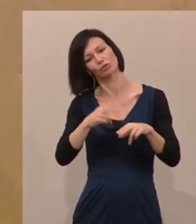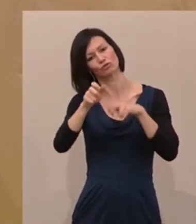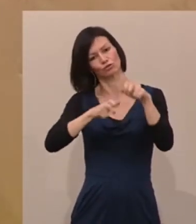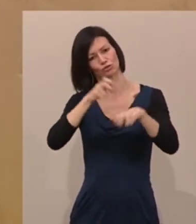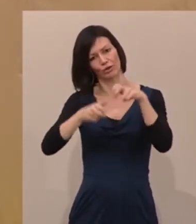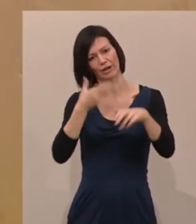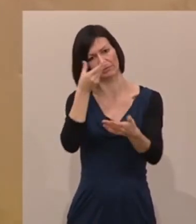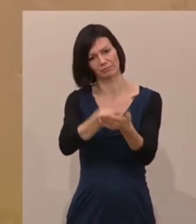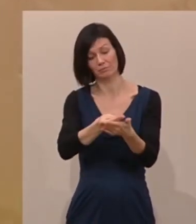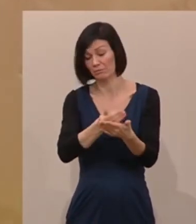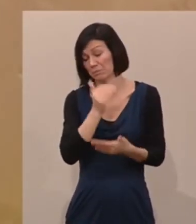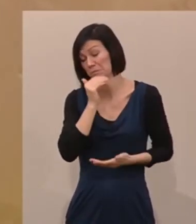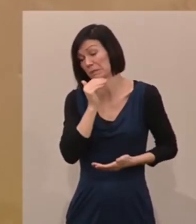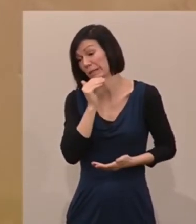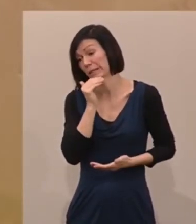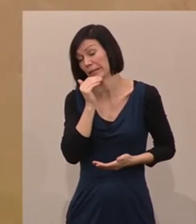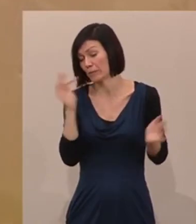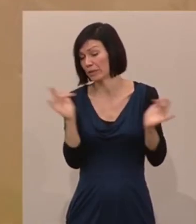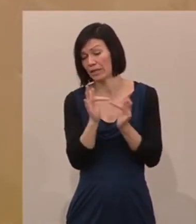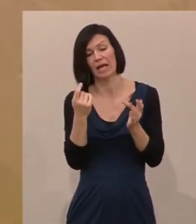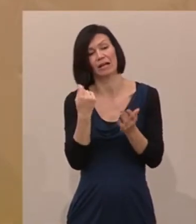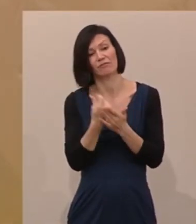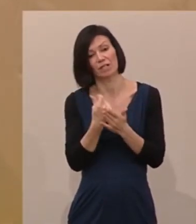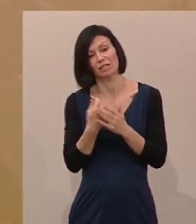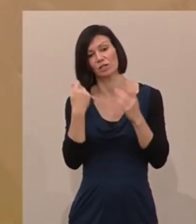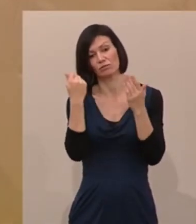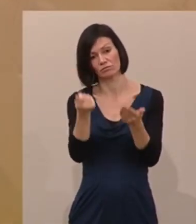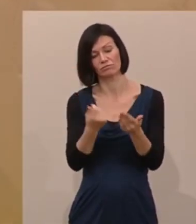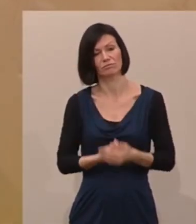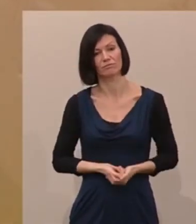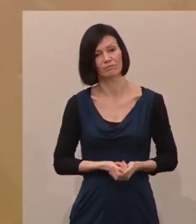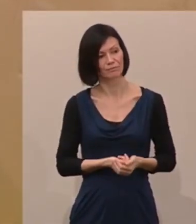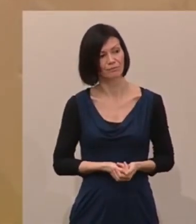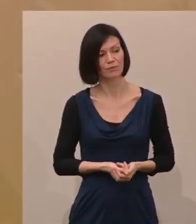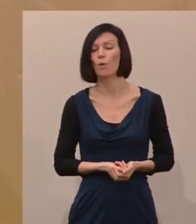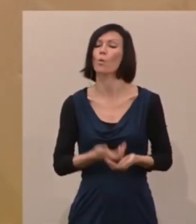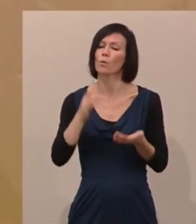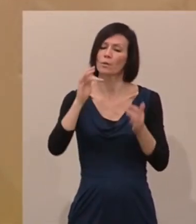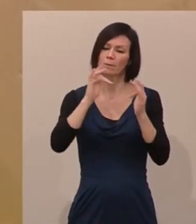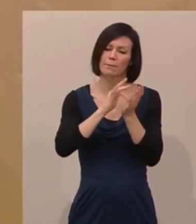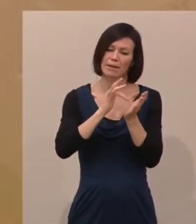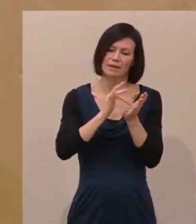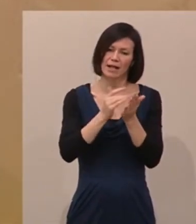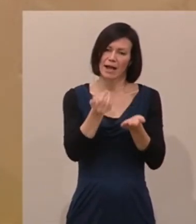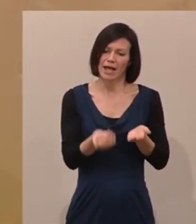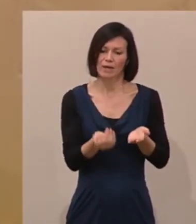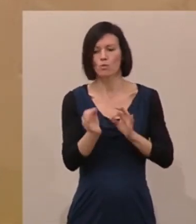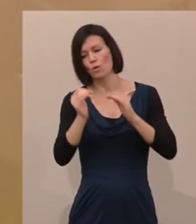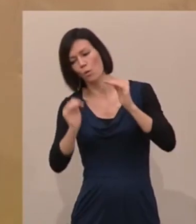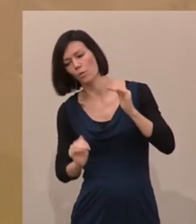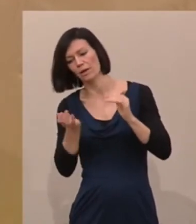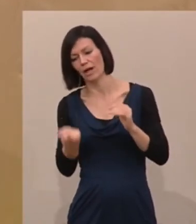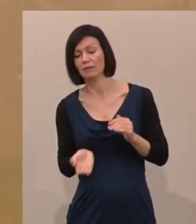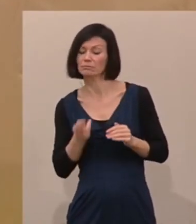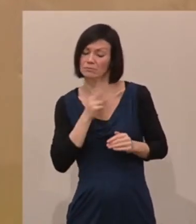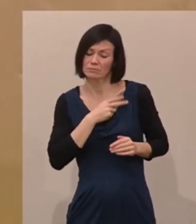mir eingebrachten Vorschlag zu finanzieren und den unteren und mittleren Einkommen zu garantieren,